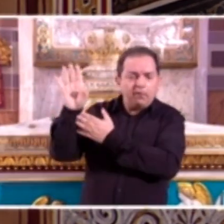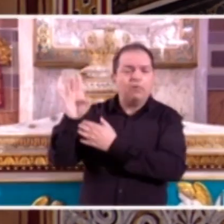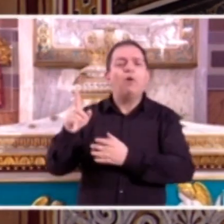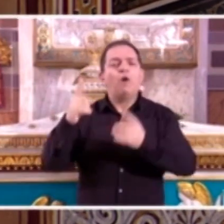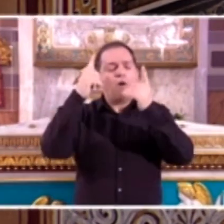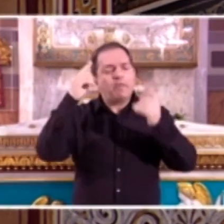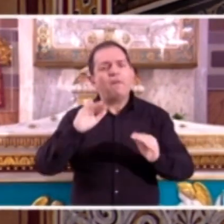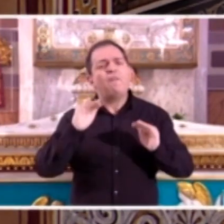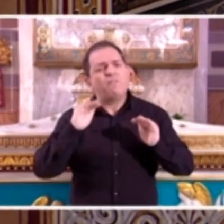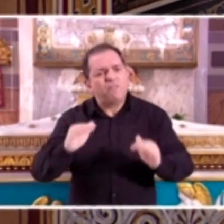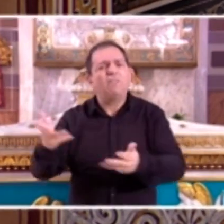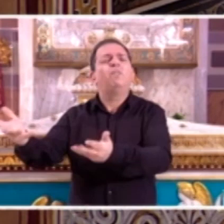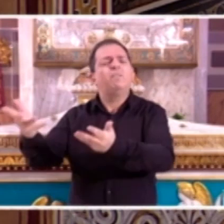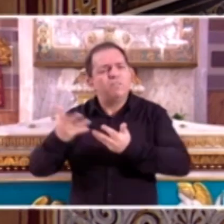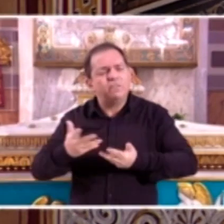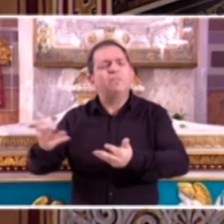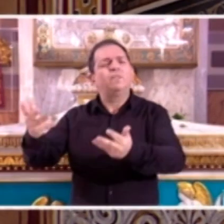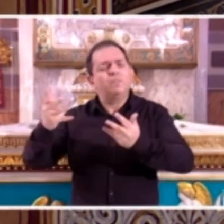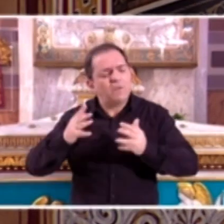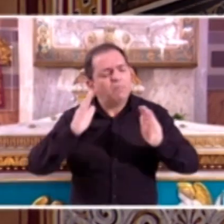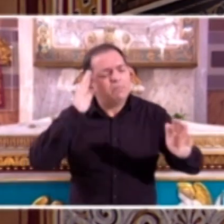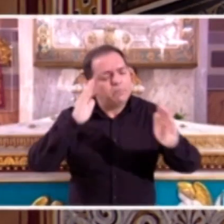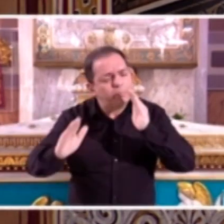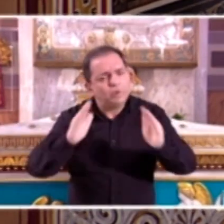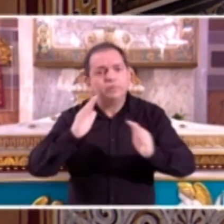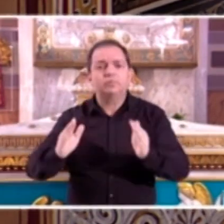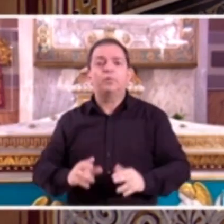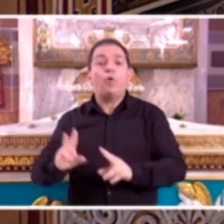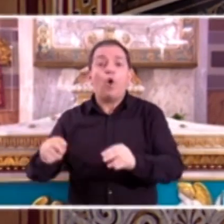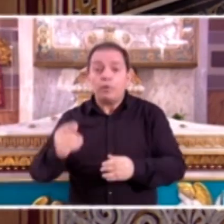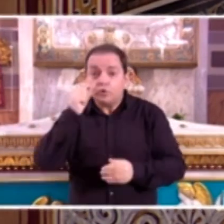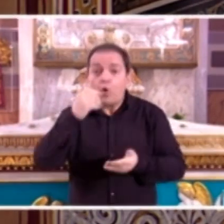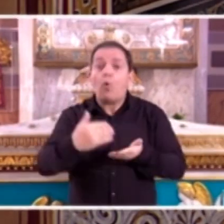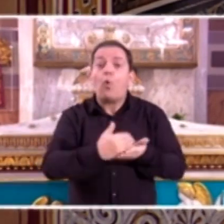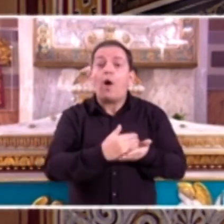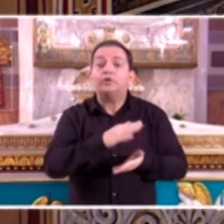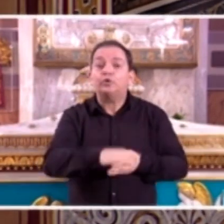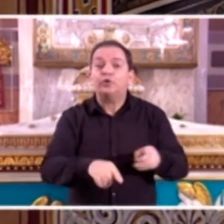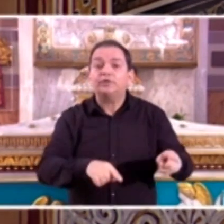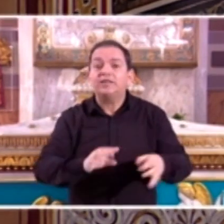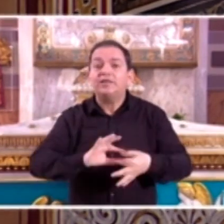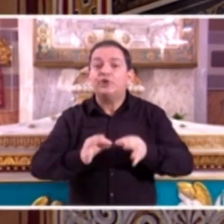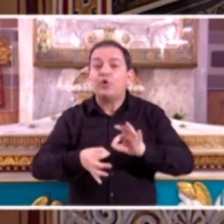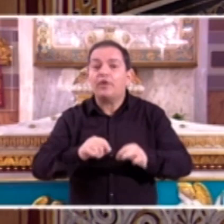Αυτό δεν συνέβη και με τον άσωτο Υιό της Ευαγγελικής μας